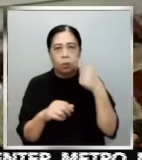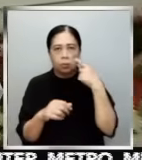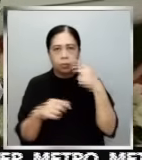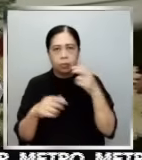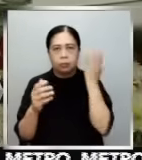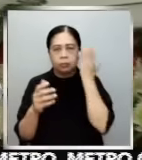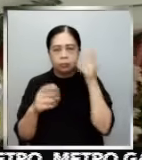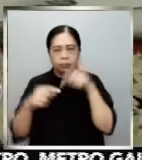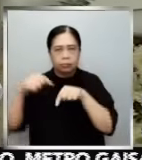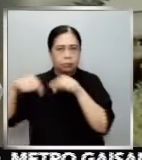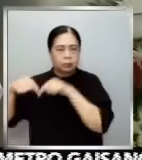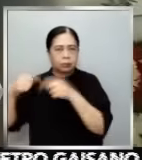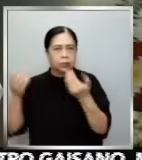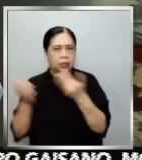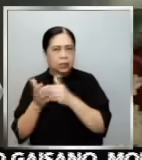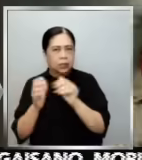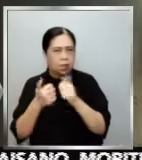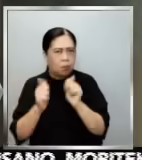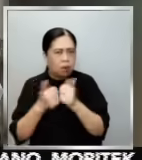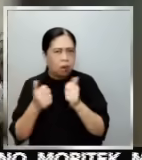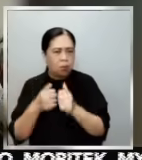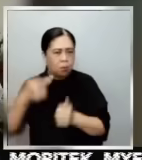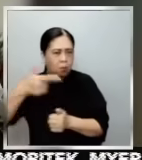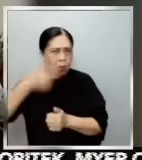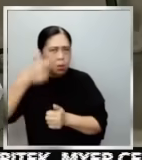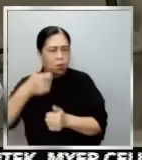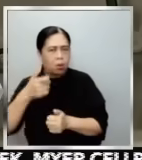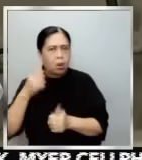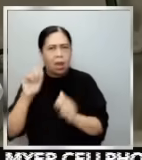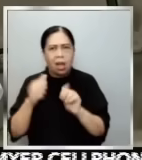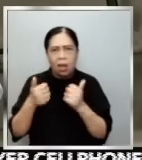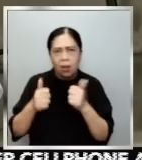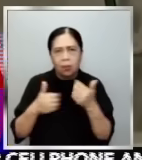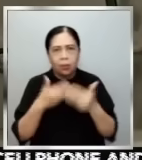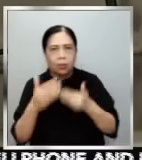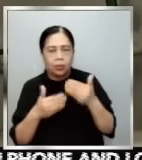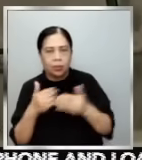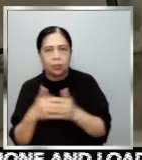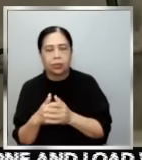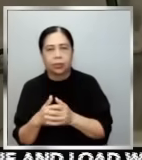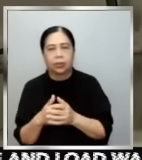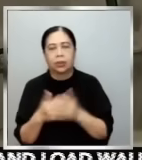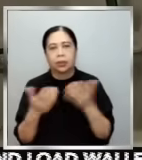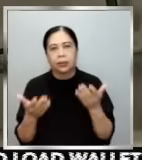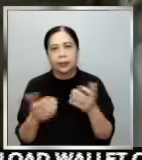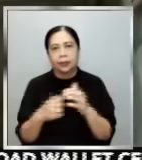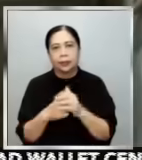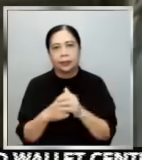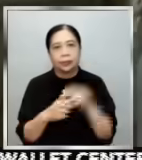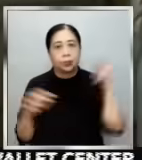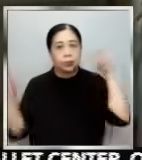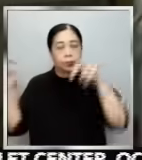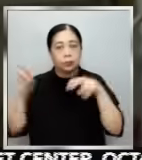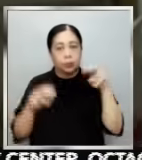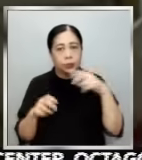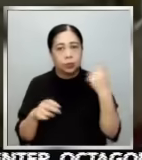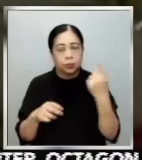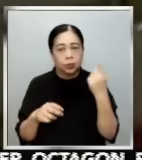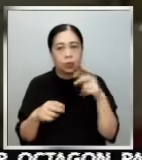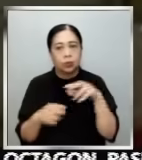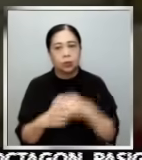para mas maintindihan kung paano binaril At napatay si gemboy sa news accounts may mga nakikita na akong conflicting